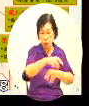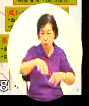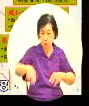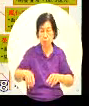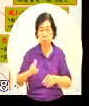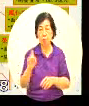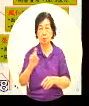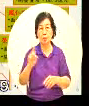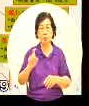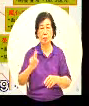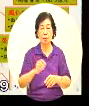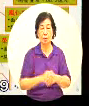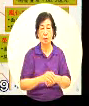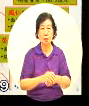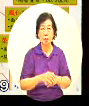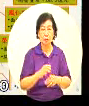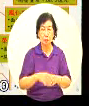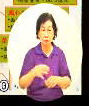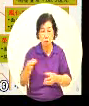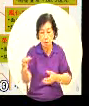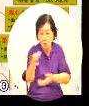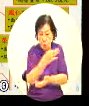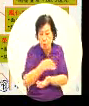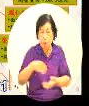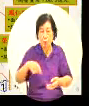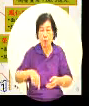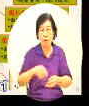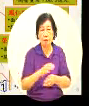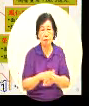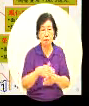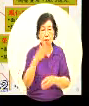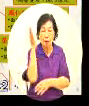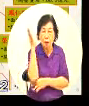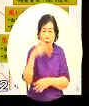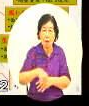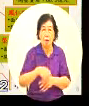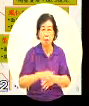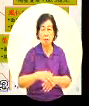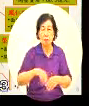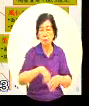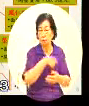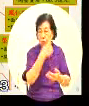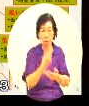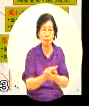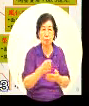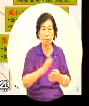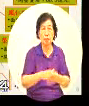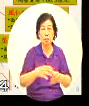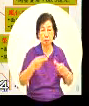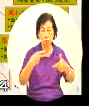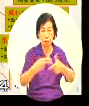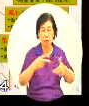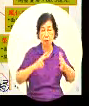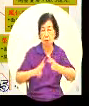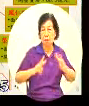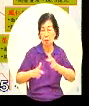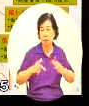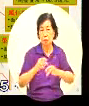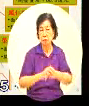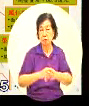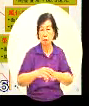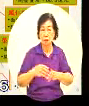啊是咱市地咱私办中位，啊是公办中位，拢伫人物。确实，这所有的那中位好势